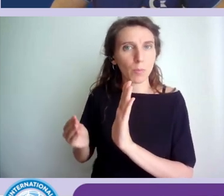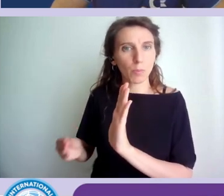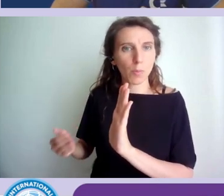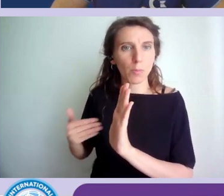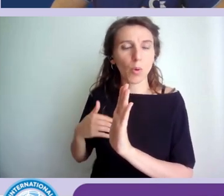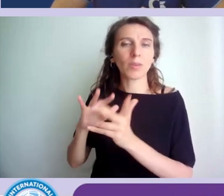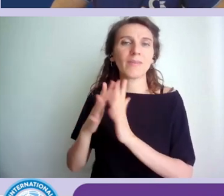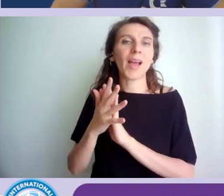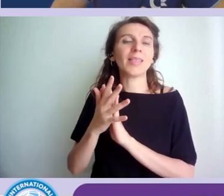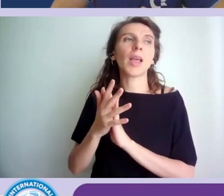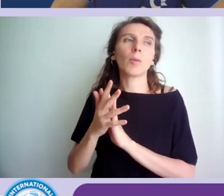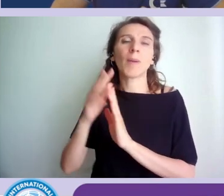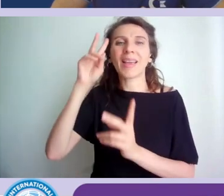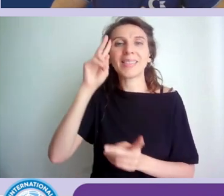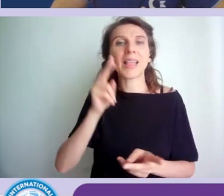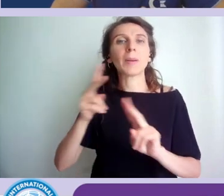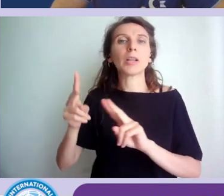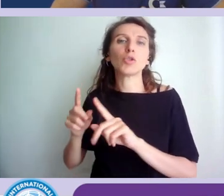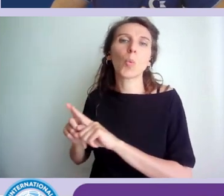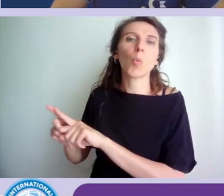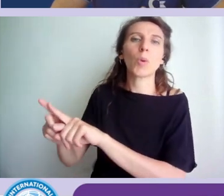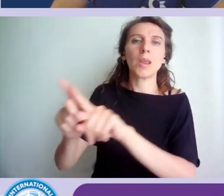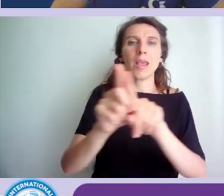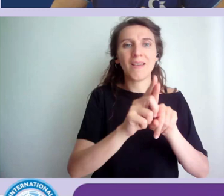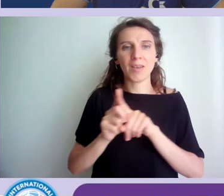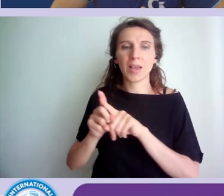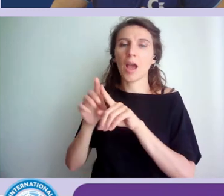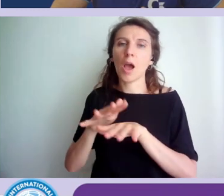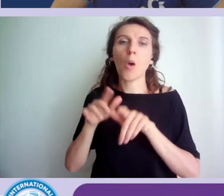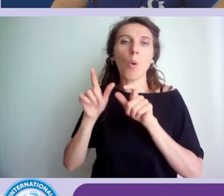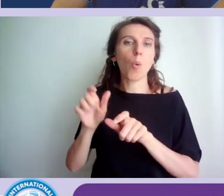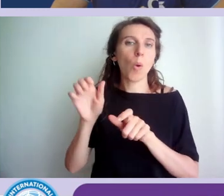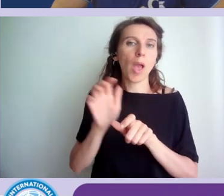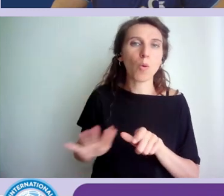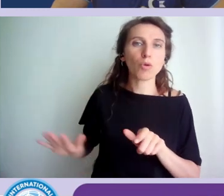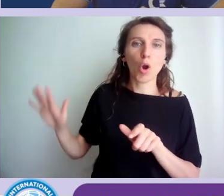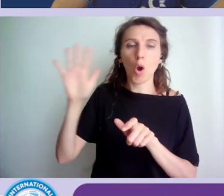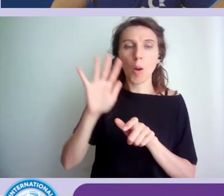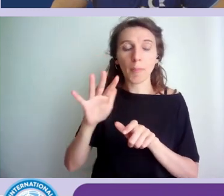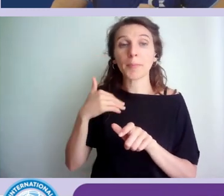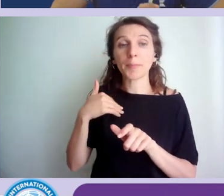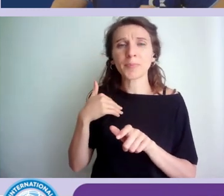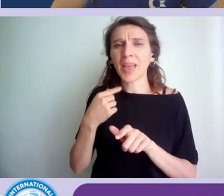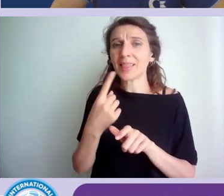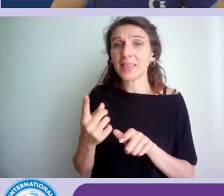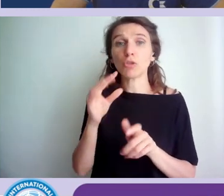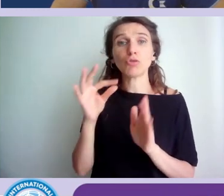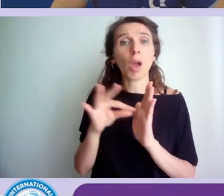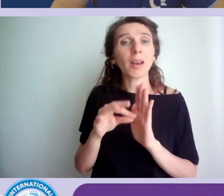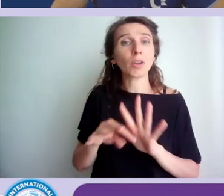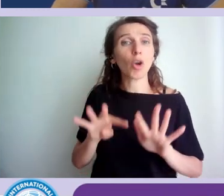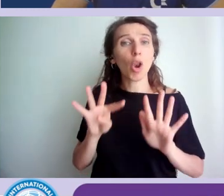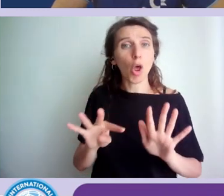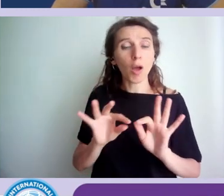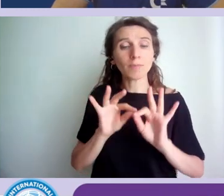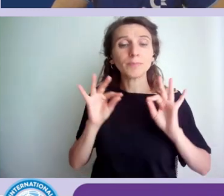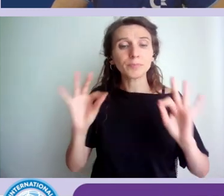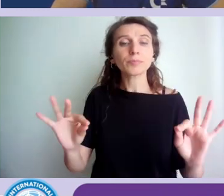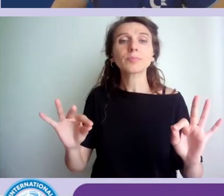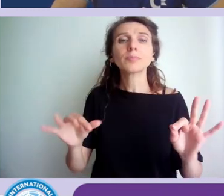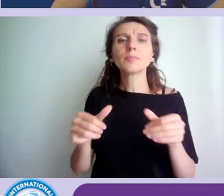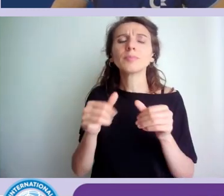interpretazione univoca in ambito di applicazione a livello europeo è spiegato chiaro che ci si